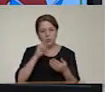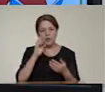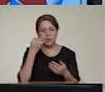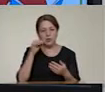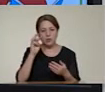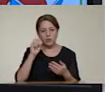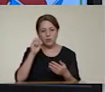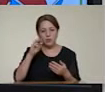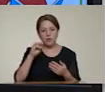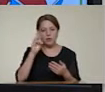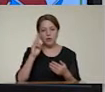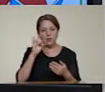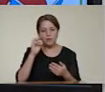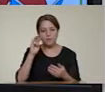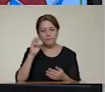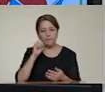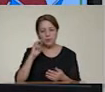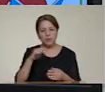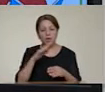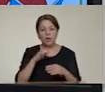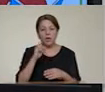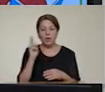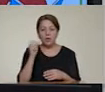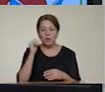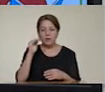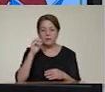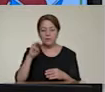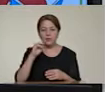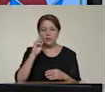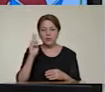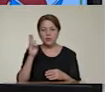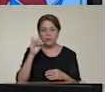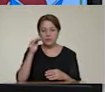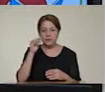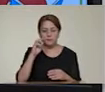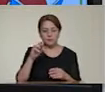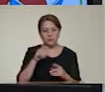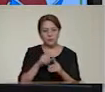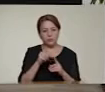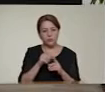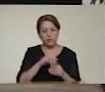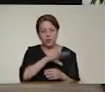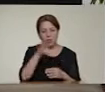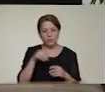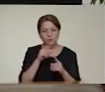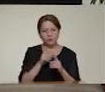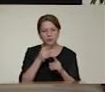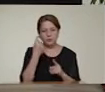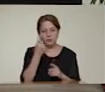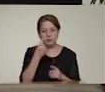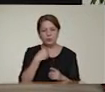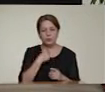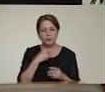qimmat. Kaft, keft so'zlari. E'tibor bergan bo'lsangiz, barcha so'zlarimiz bir tovush